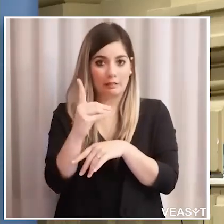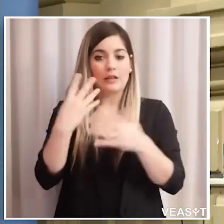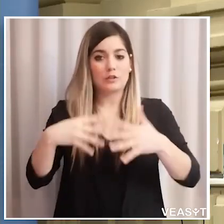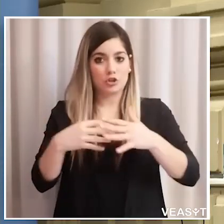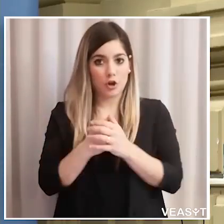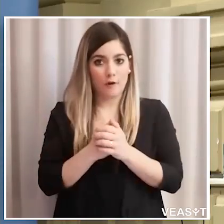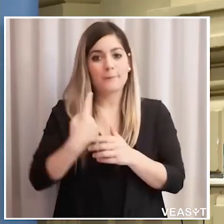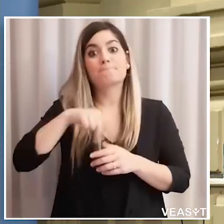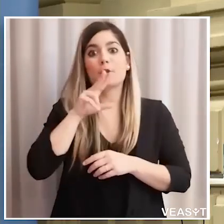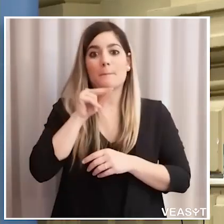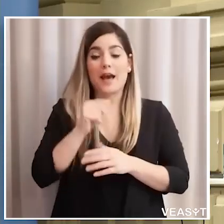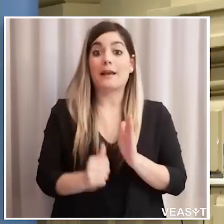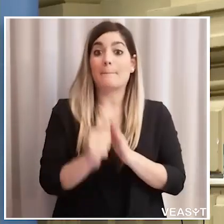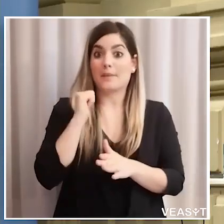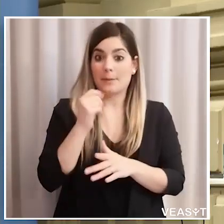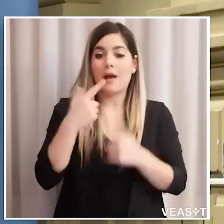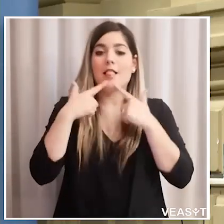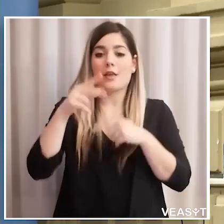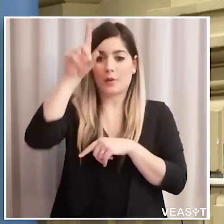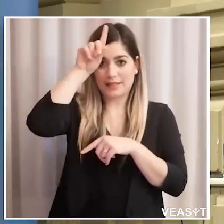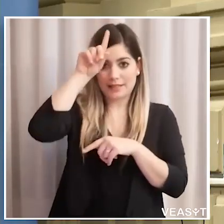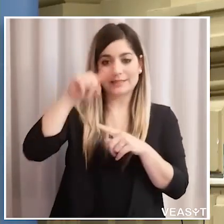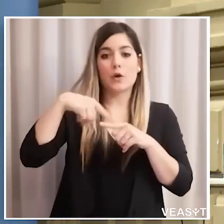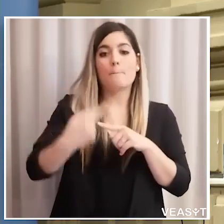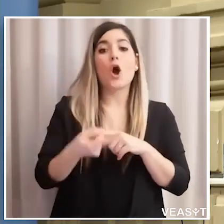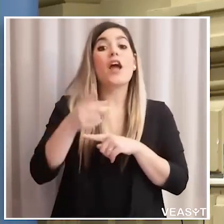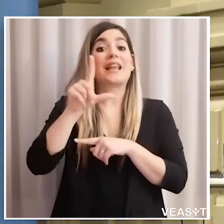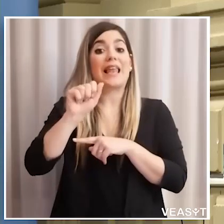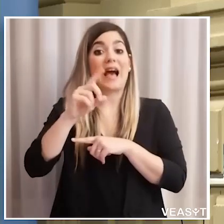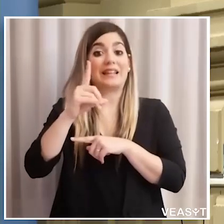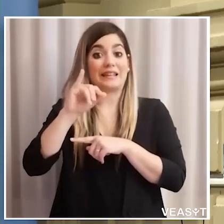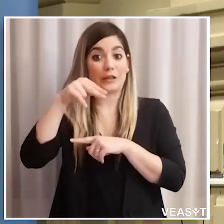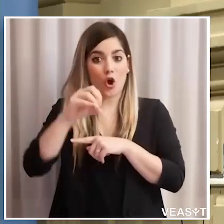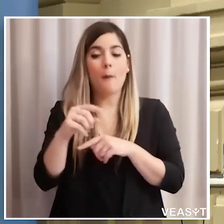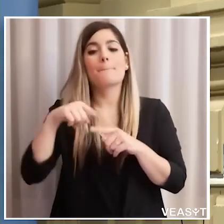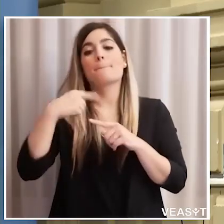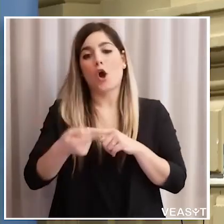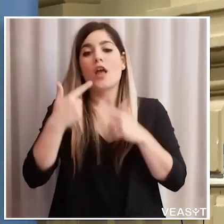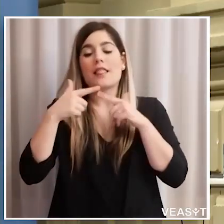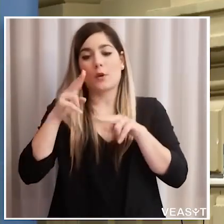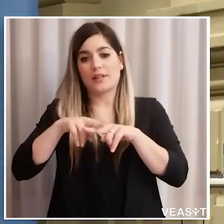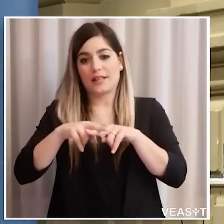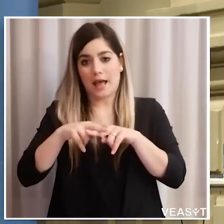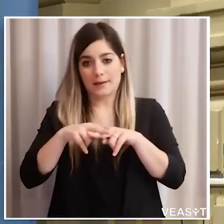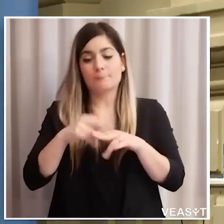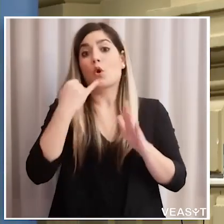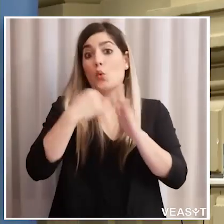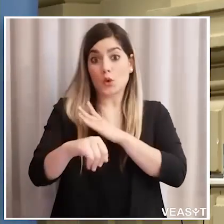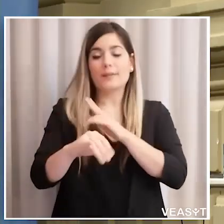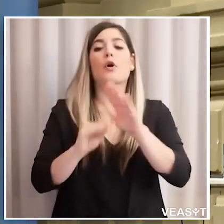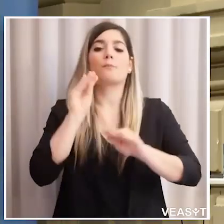Covid-19. Parleremo prima in lingua tedesca e ladina, poi italiana e alla fine risponderemo